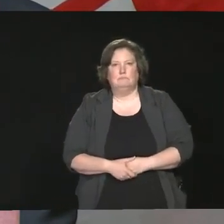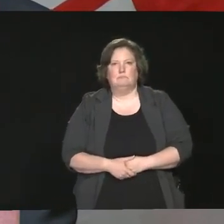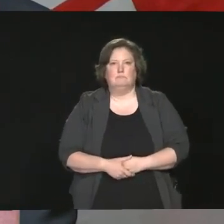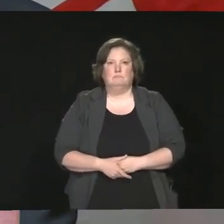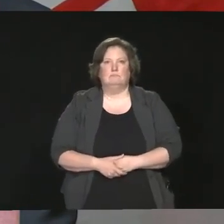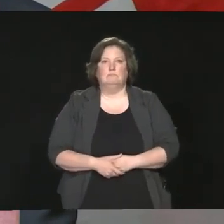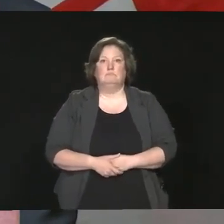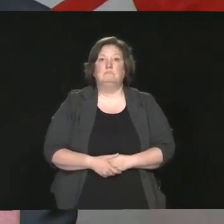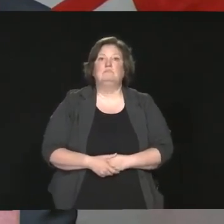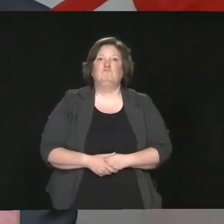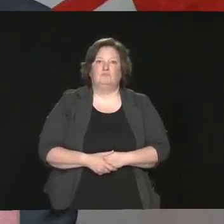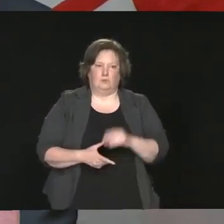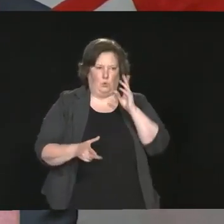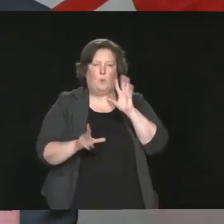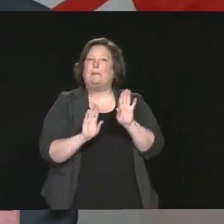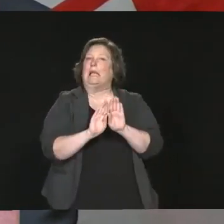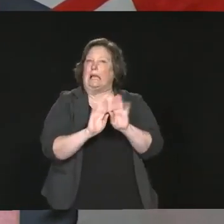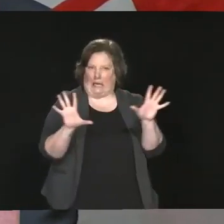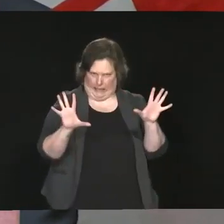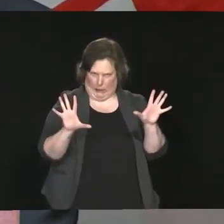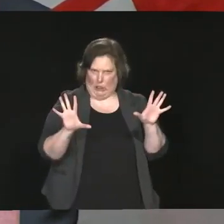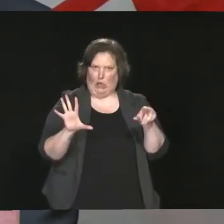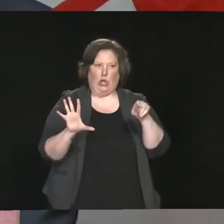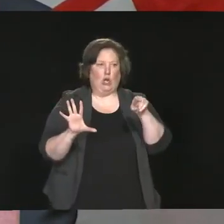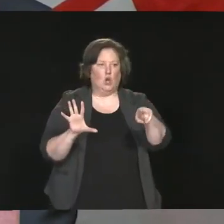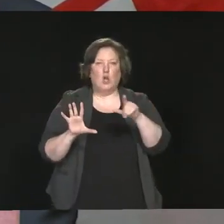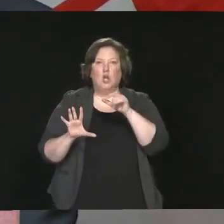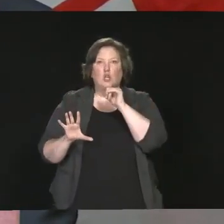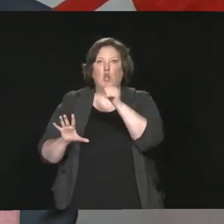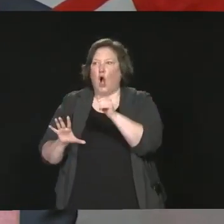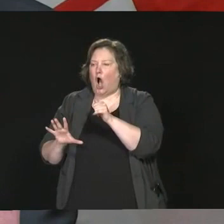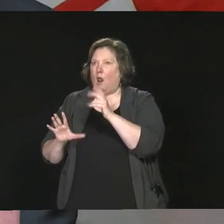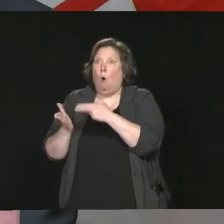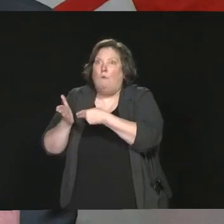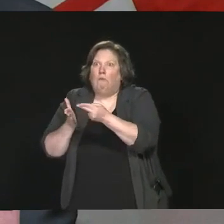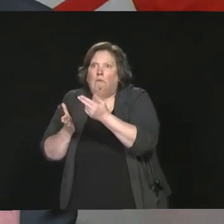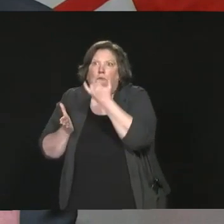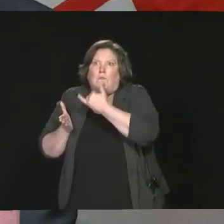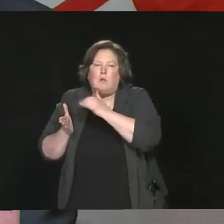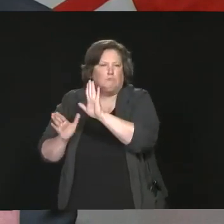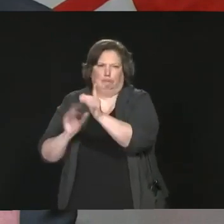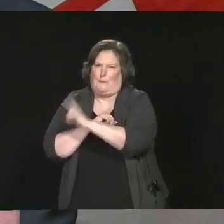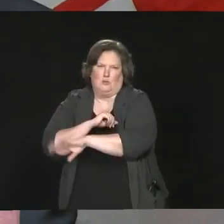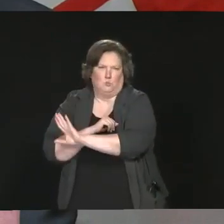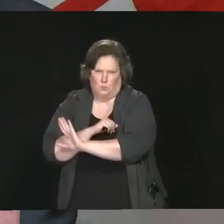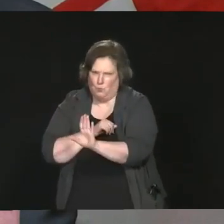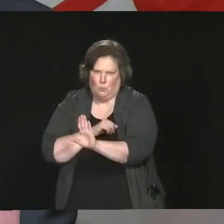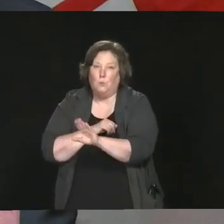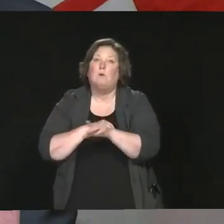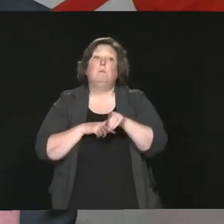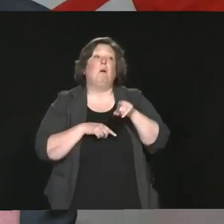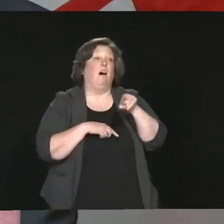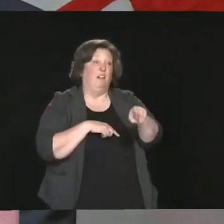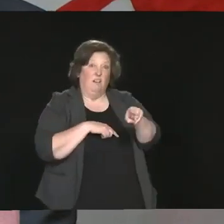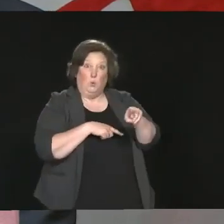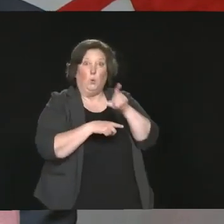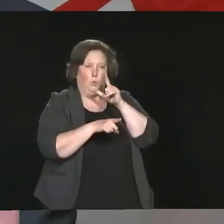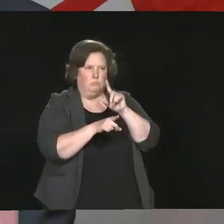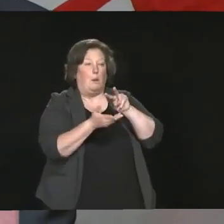par les deux agences, mais cette fraude pourra être sujette à des pénalités importantes.